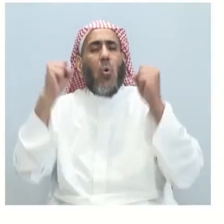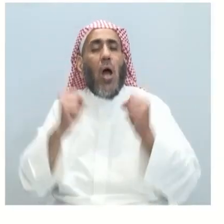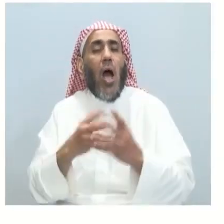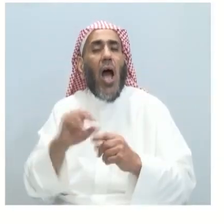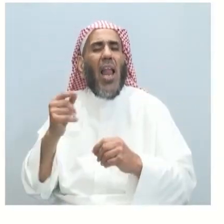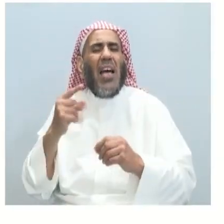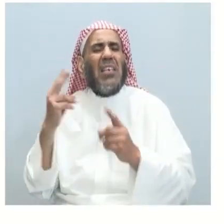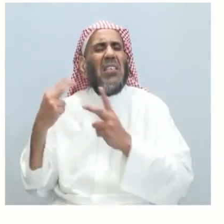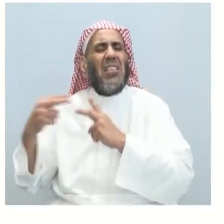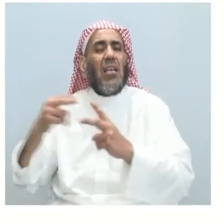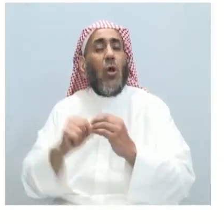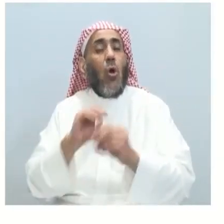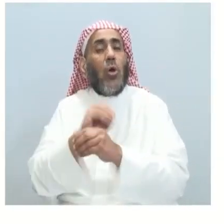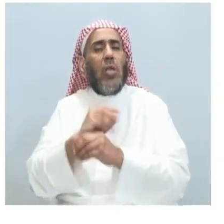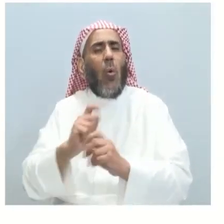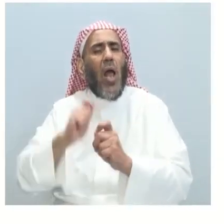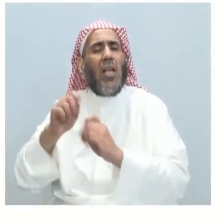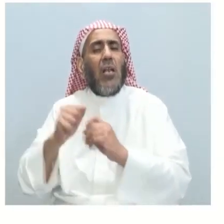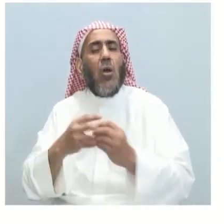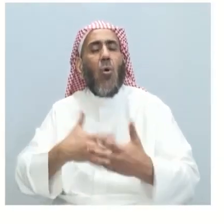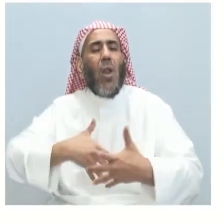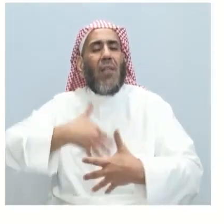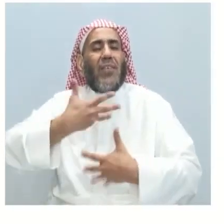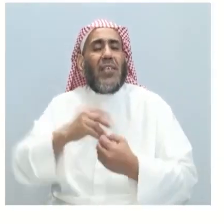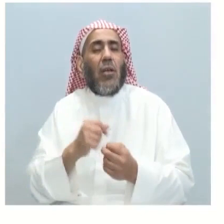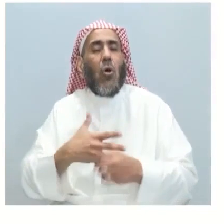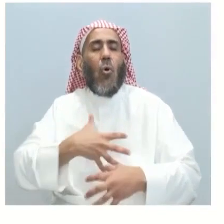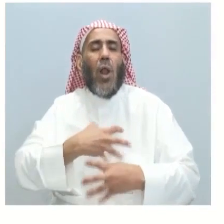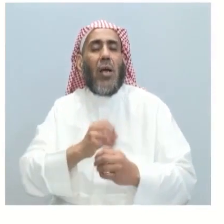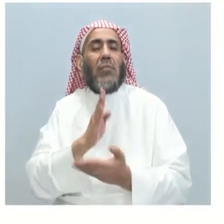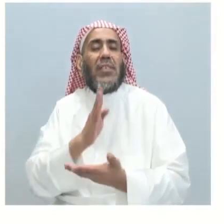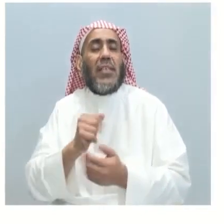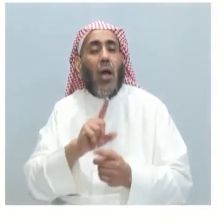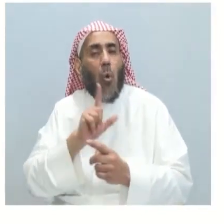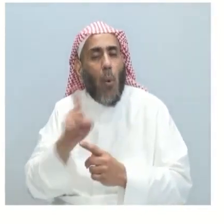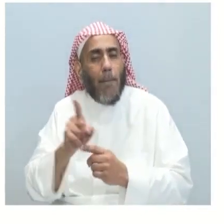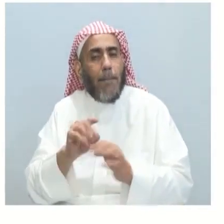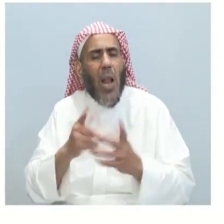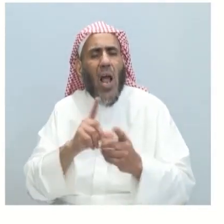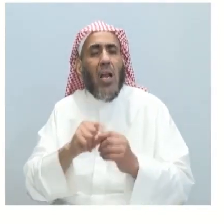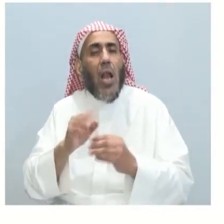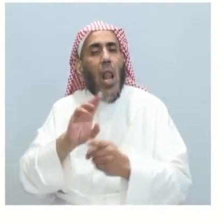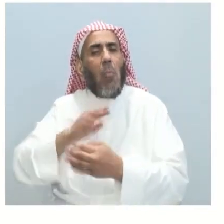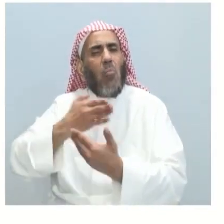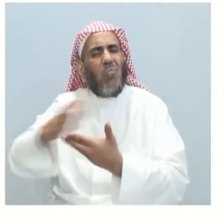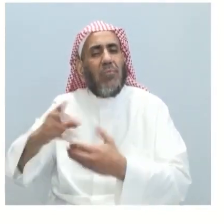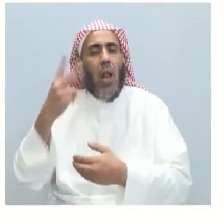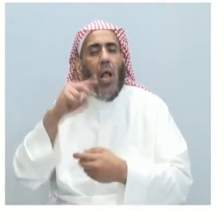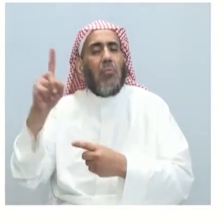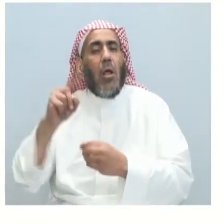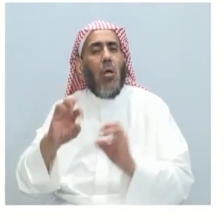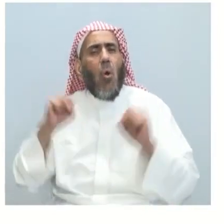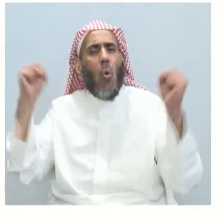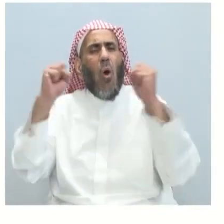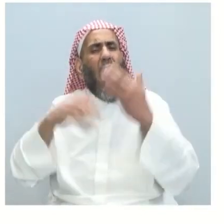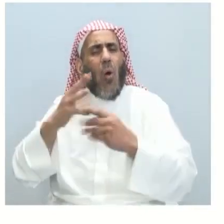مازالوا في الثوره على التقليد والدعوه للاصاله والفطره الشعريه والعاطفه الصادق طبعا هم لكن لم يردوا القديم يعني هم ثاروا عليه